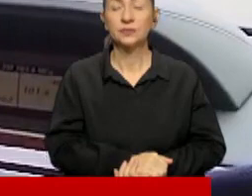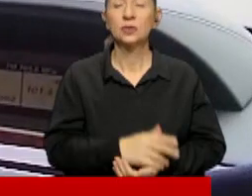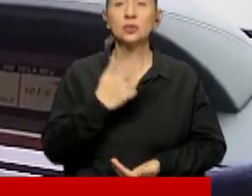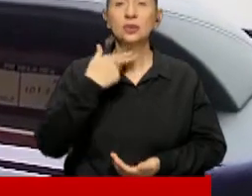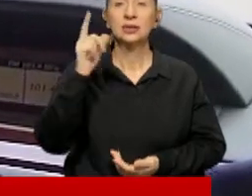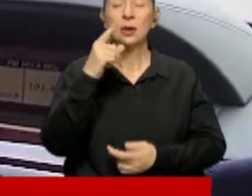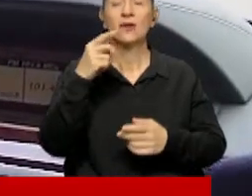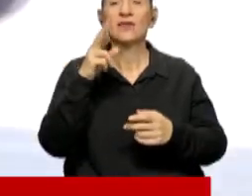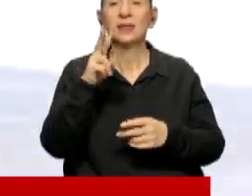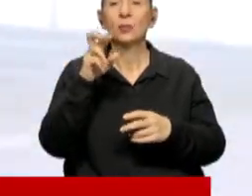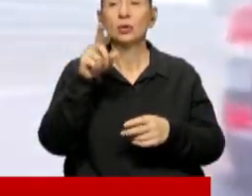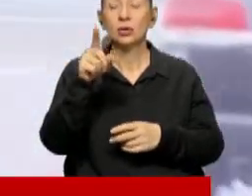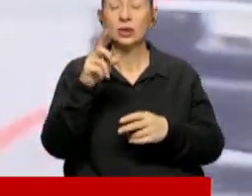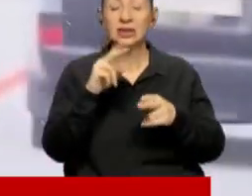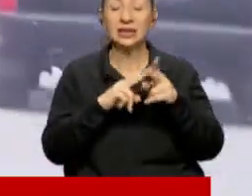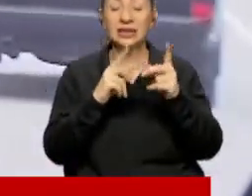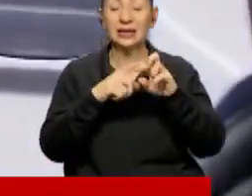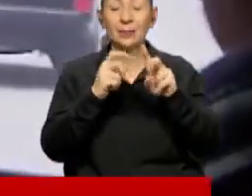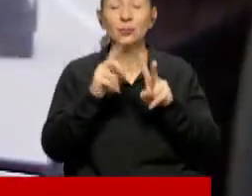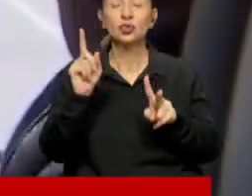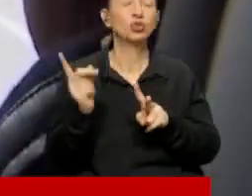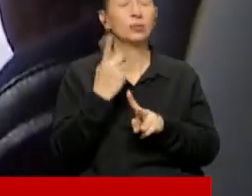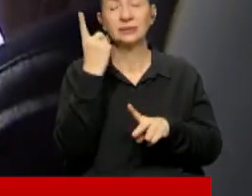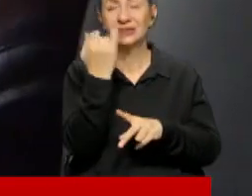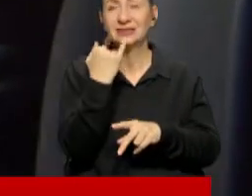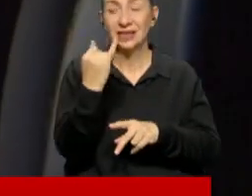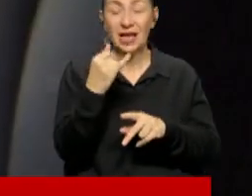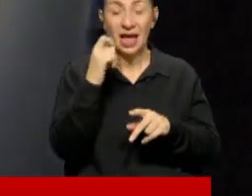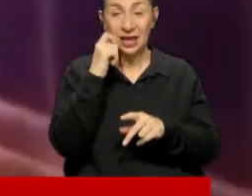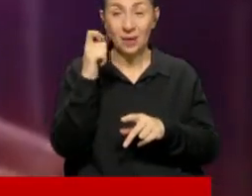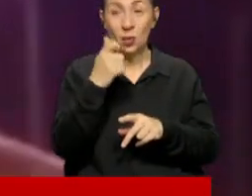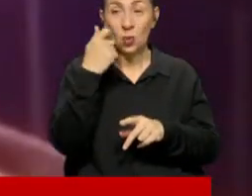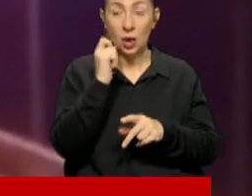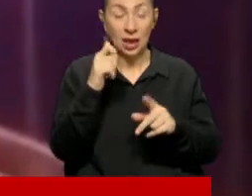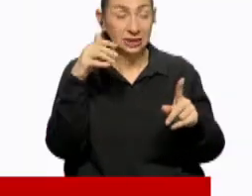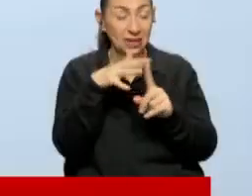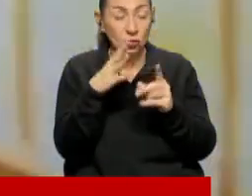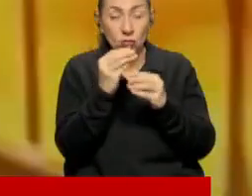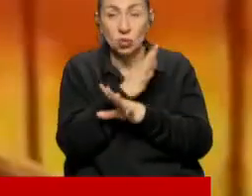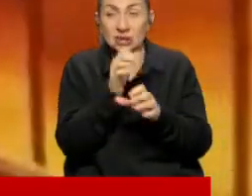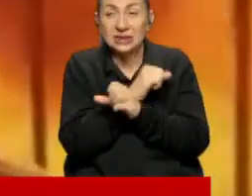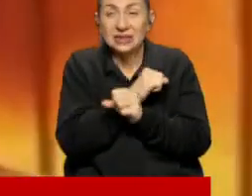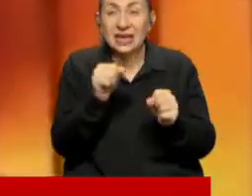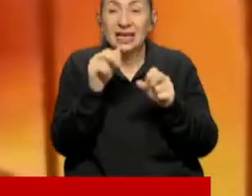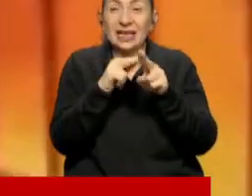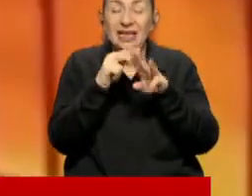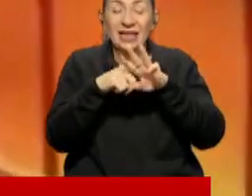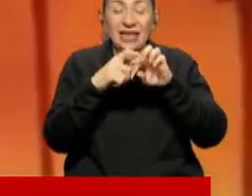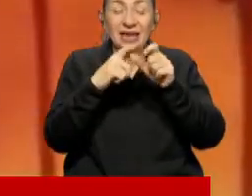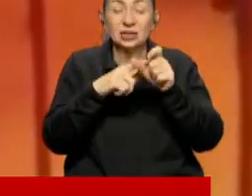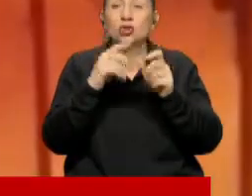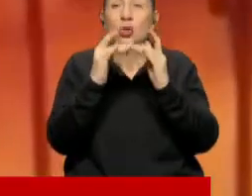Rusya lideri Vladimir Putin ise Kırım'a sürpriz bir ziyaret gerçekleştirdi. Putin, Ekim ayında Ukrayna saldırısıyla büyük hasar gören Kerç Köprüsü'ne